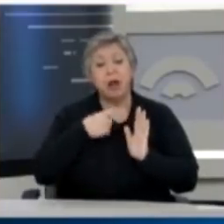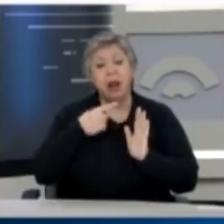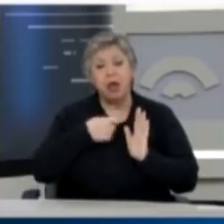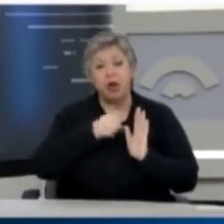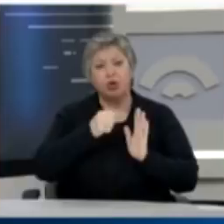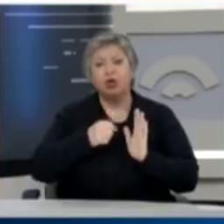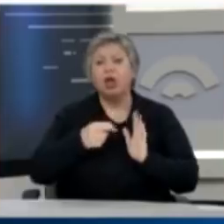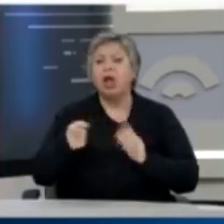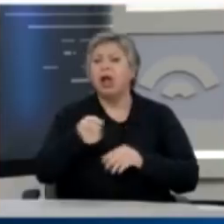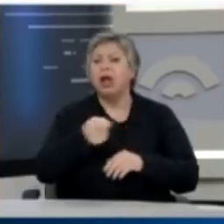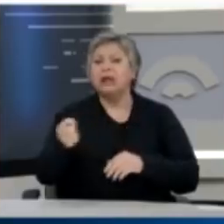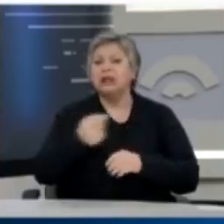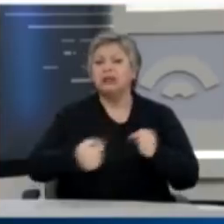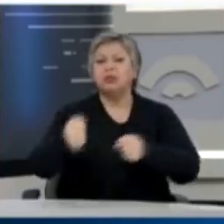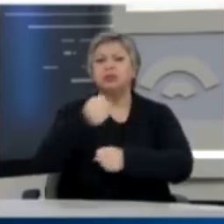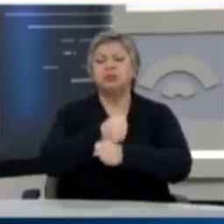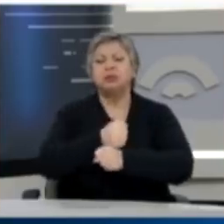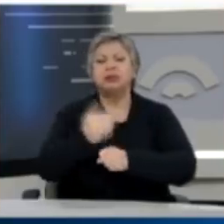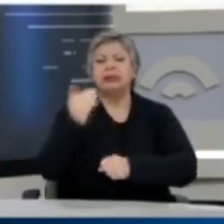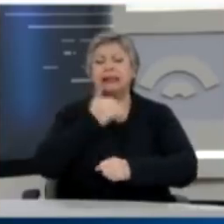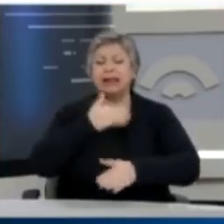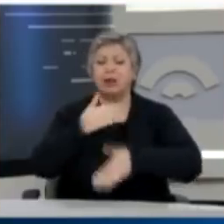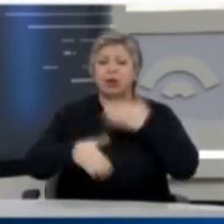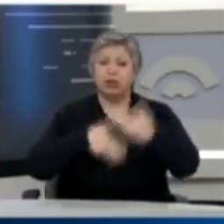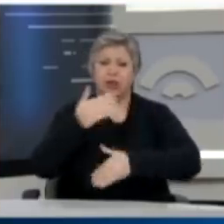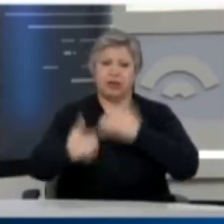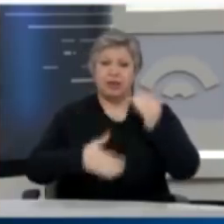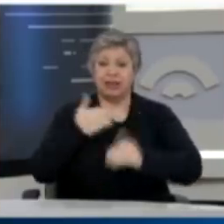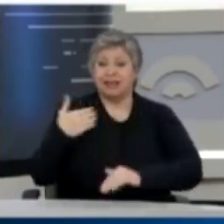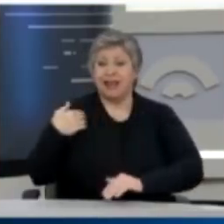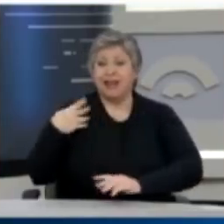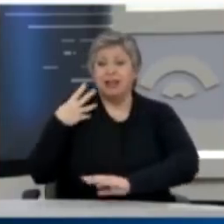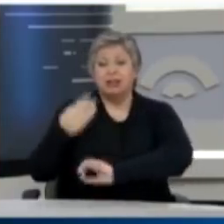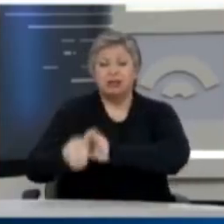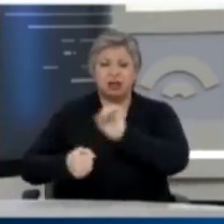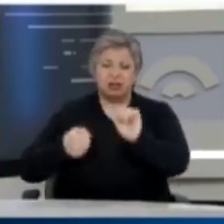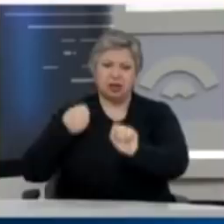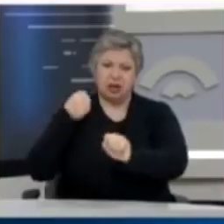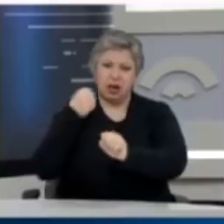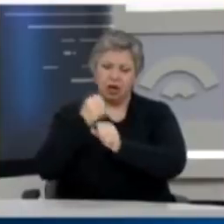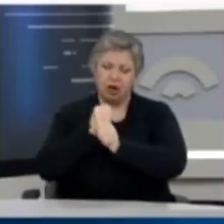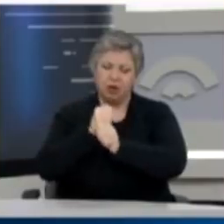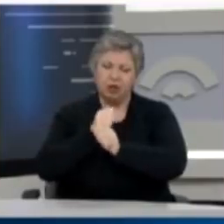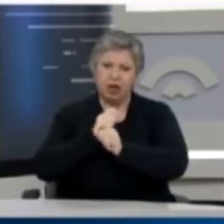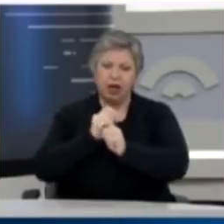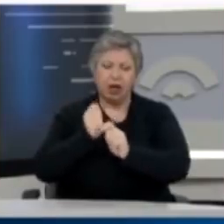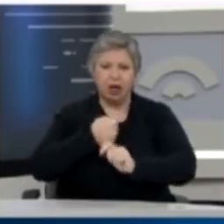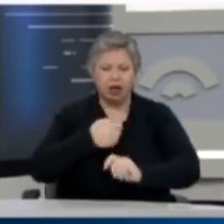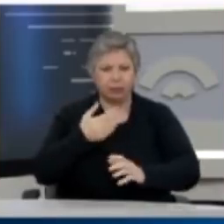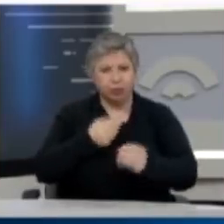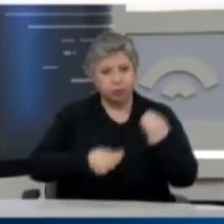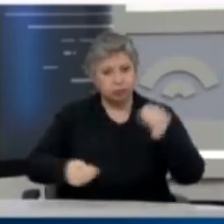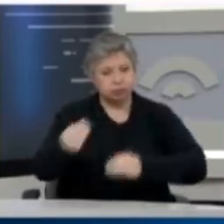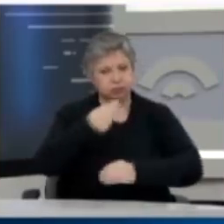track διαδικασίες και με το κακό να έχει παραγίνει την τελευταία τετραετία. Το ίδιο ισχύει και για την